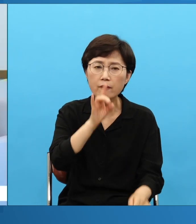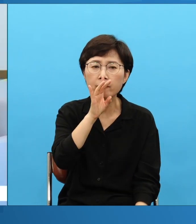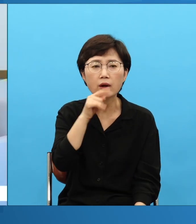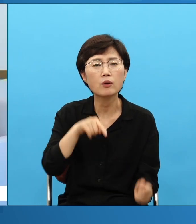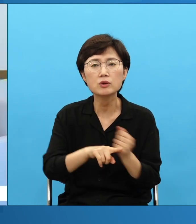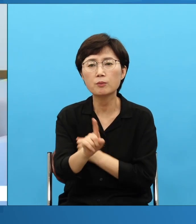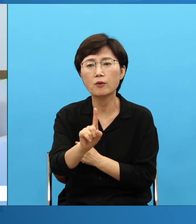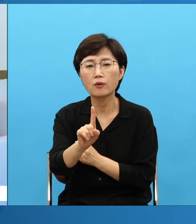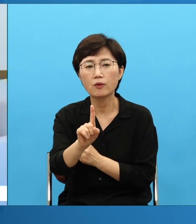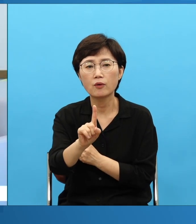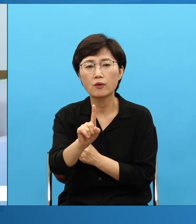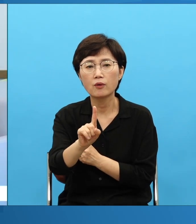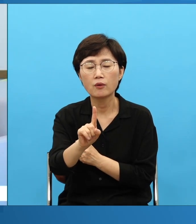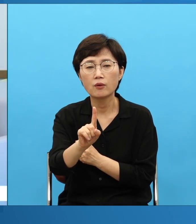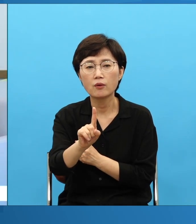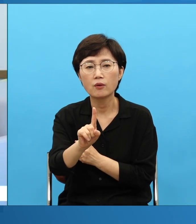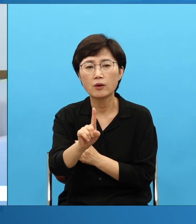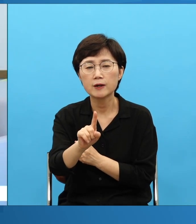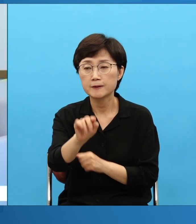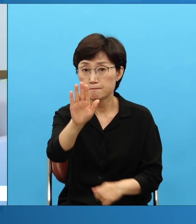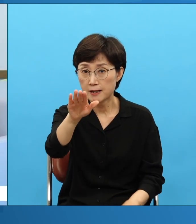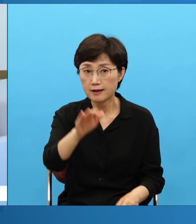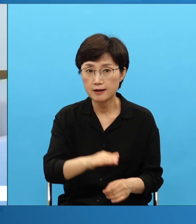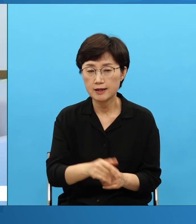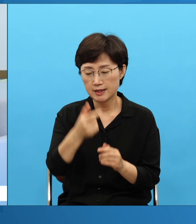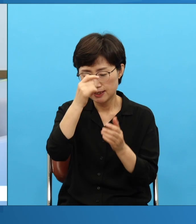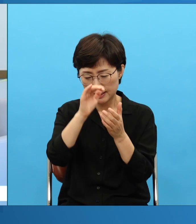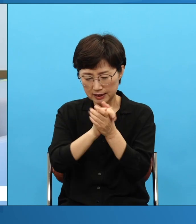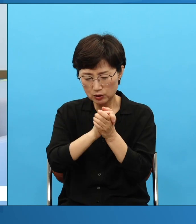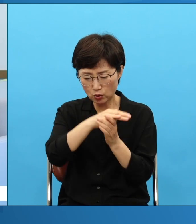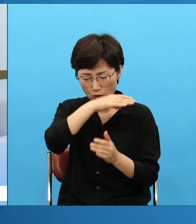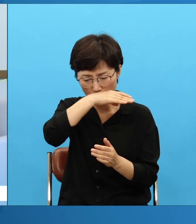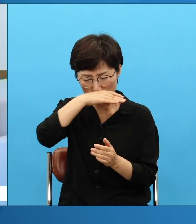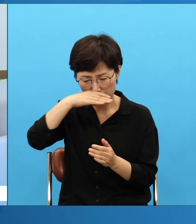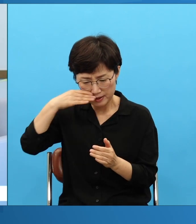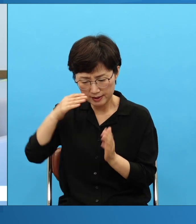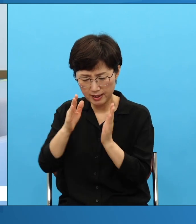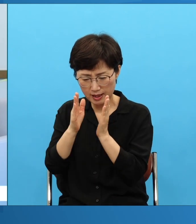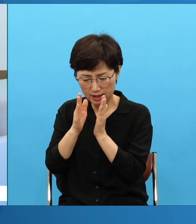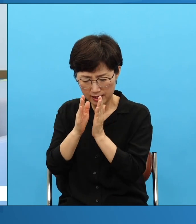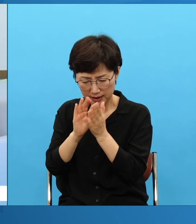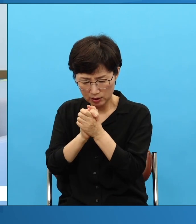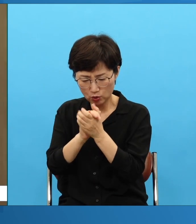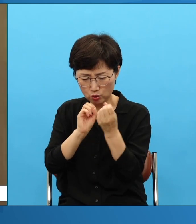하나님이 제대로 기도하고 응답받는 것을 지금 알려주려고 하는 겁니다.